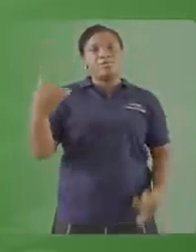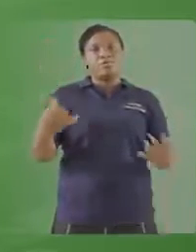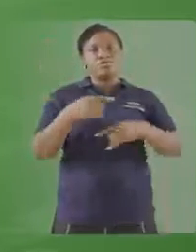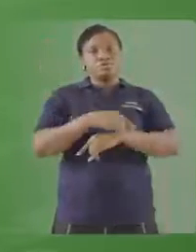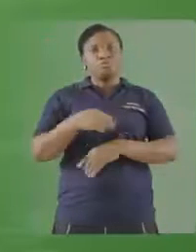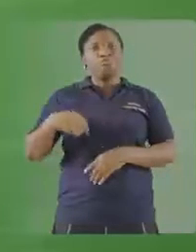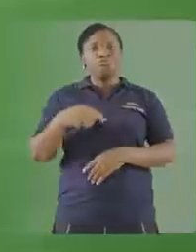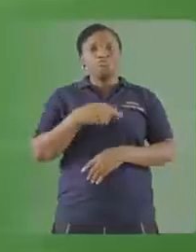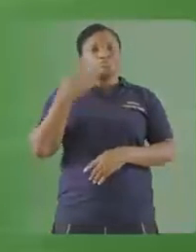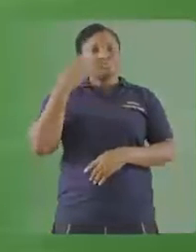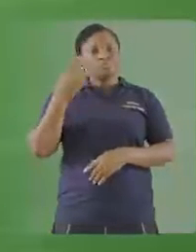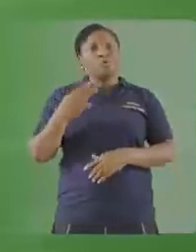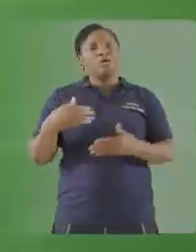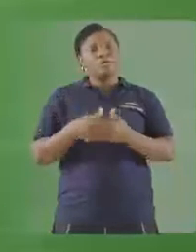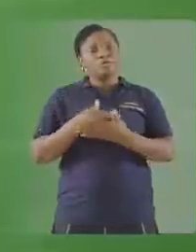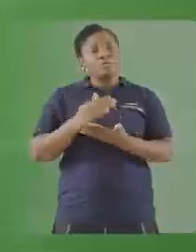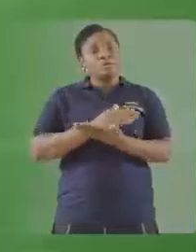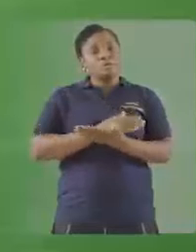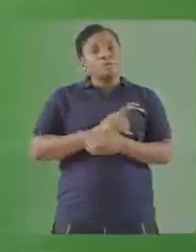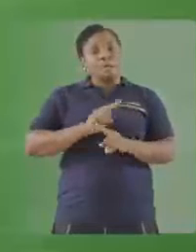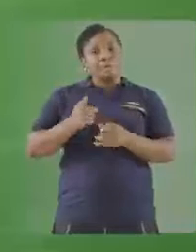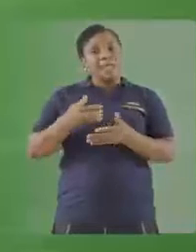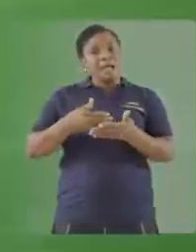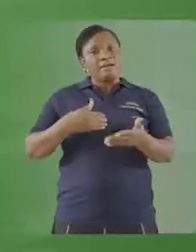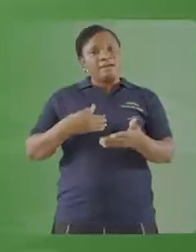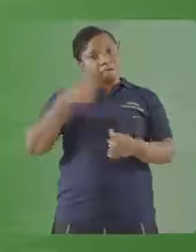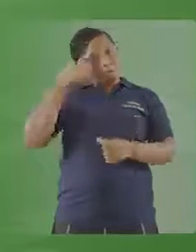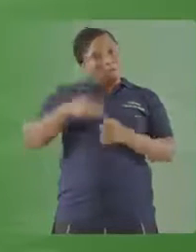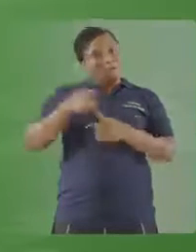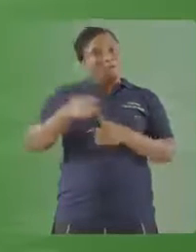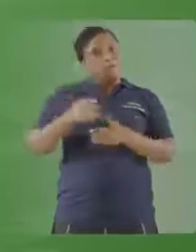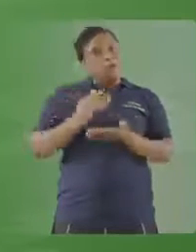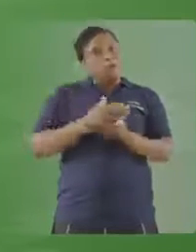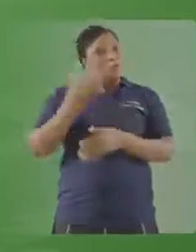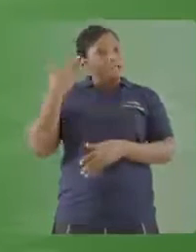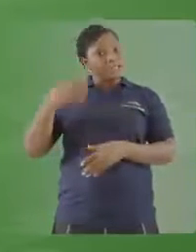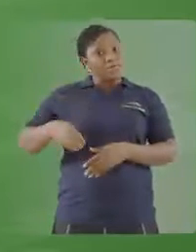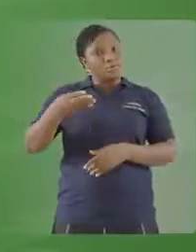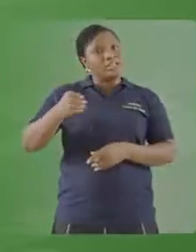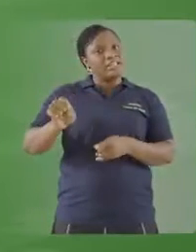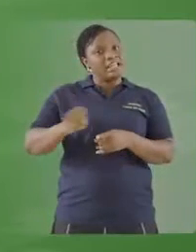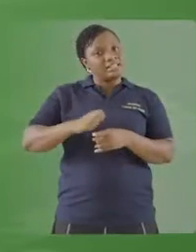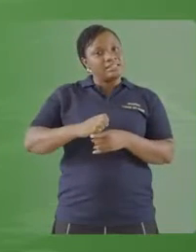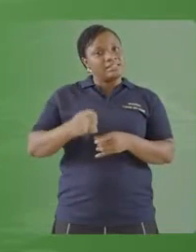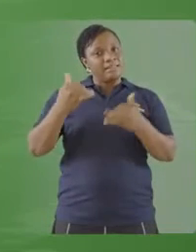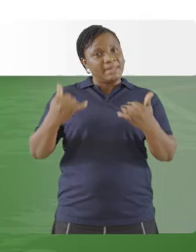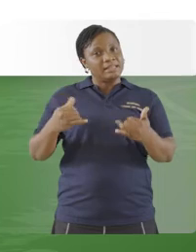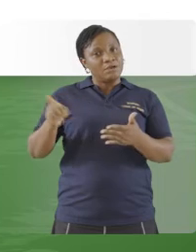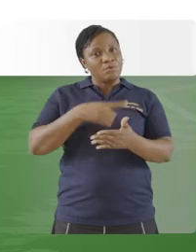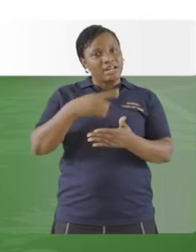Aujourd'hui, nous allons voir une nouvelle leçon. Bien avant, corrigeons ensemble l'exercice de